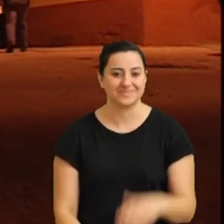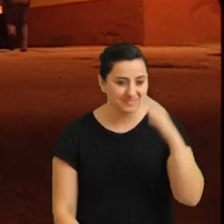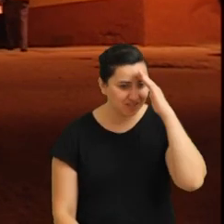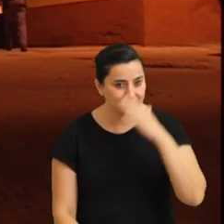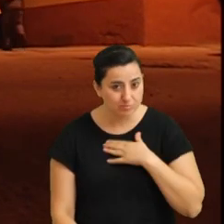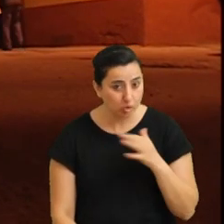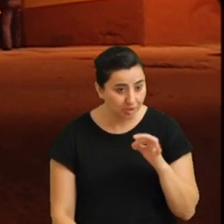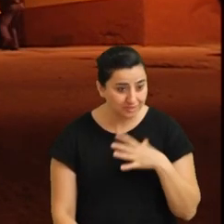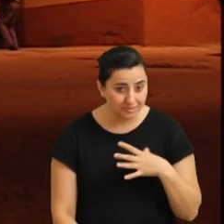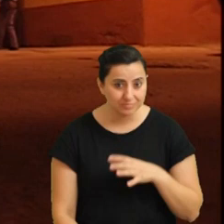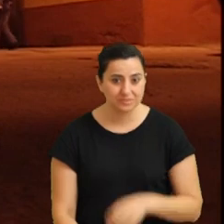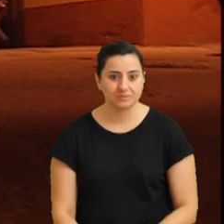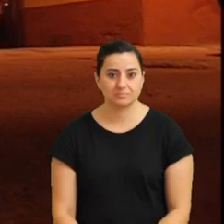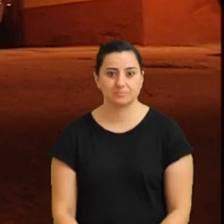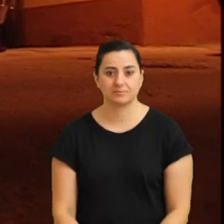Aleykümselam, boza ister misin abi?